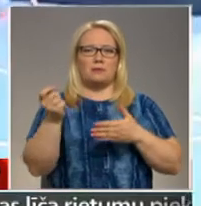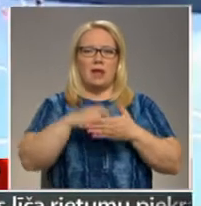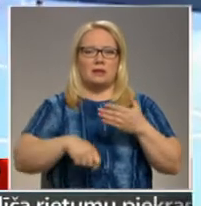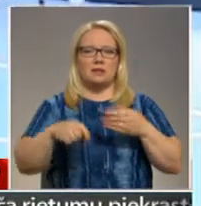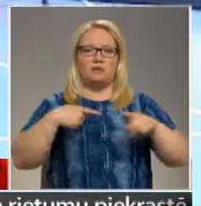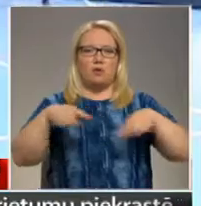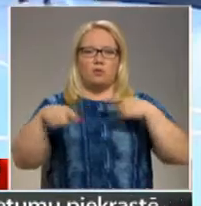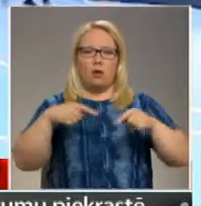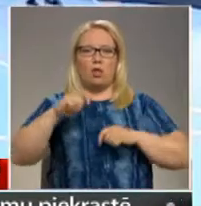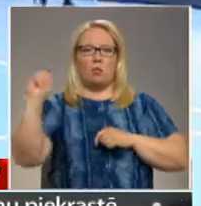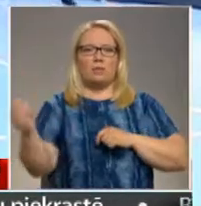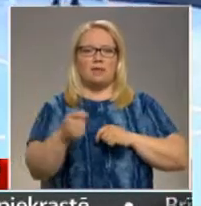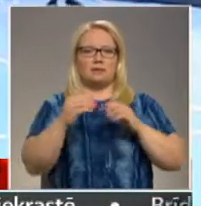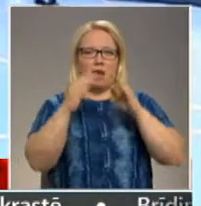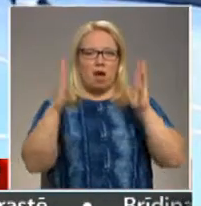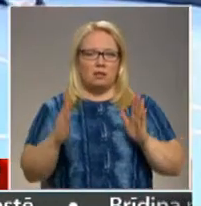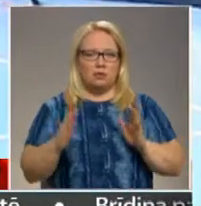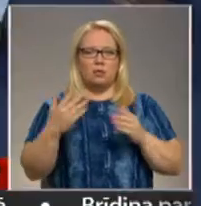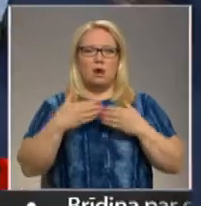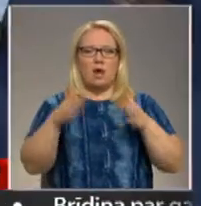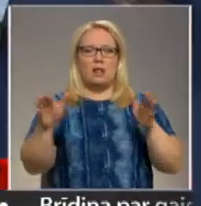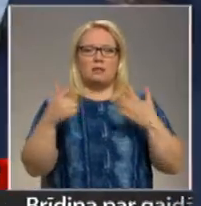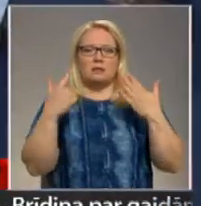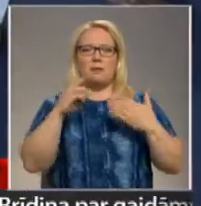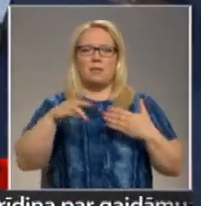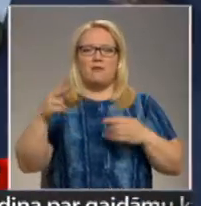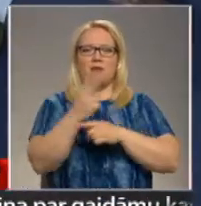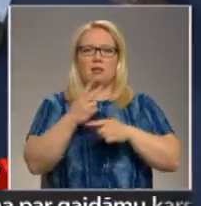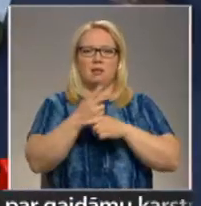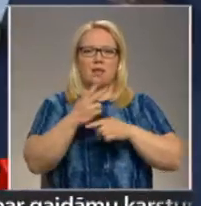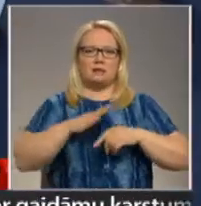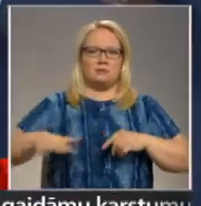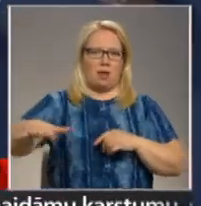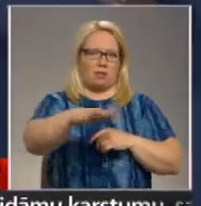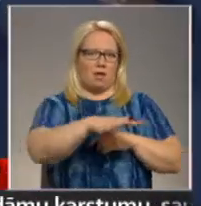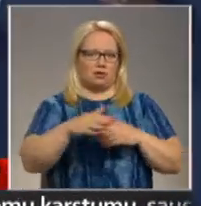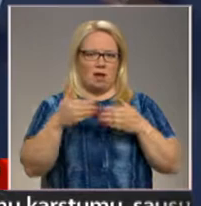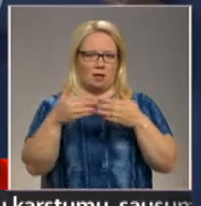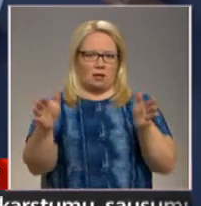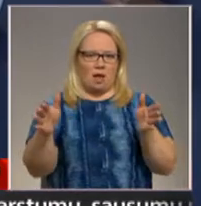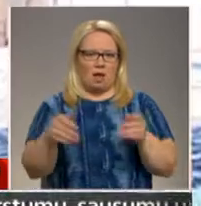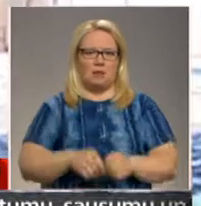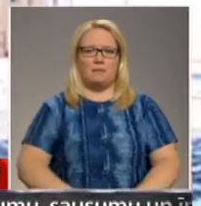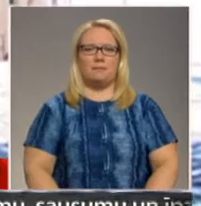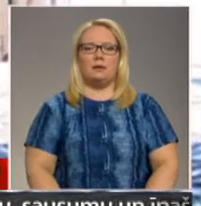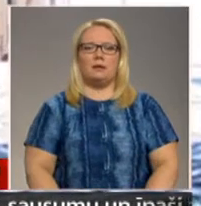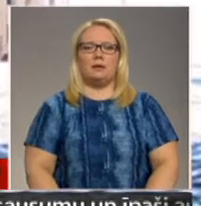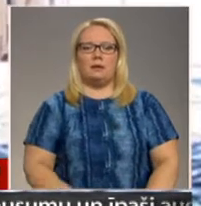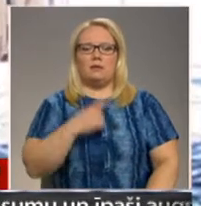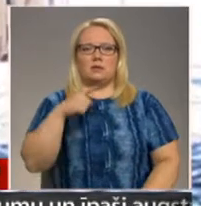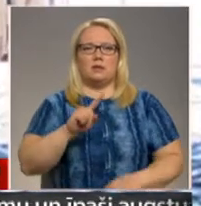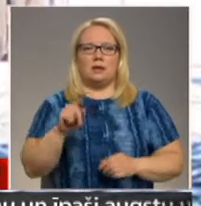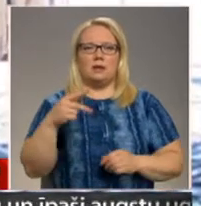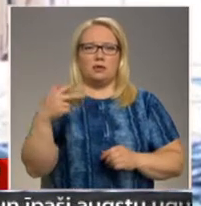tenisa halles, kā arī šogad tika atklāts par 7 miljoniem tā pusīvieglas atletikas manēža. Mums Liepājā ir te jau 30 tūkstoši darba vietas,